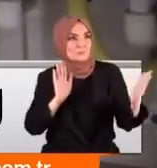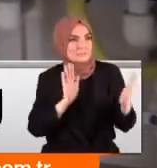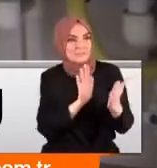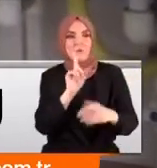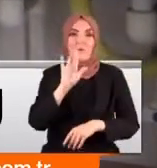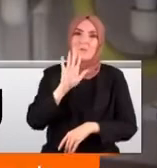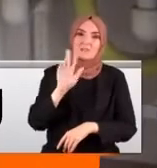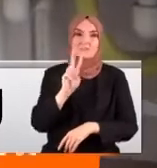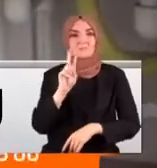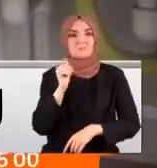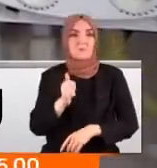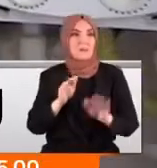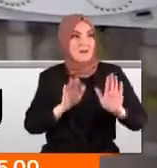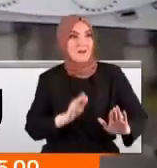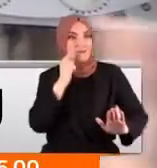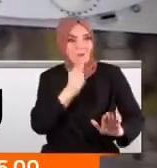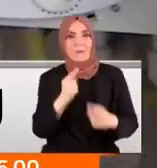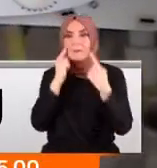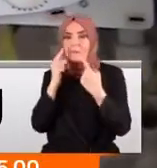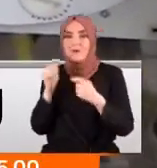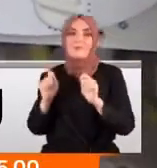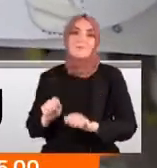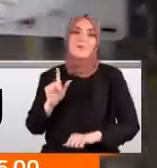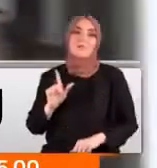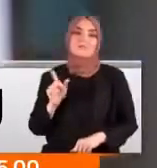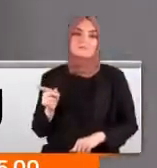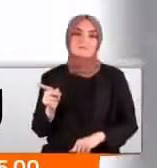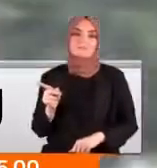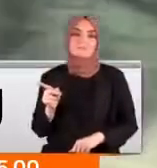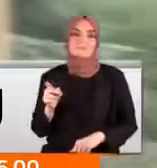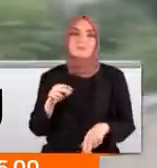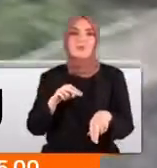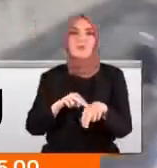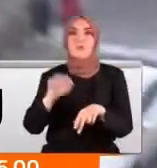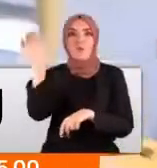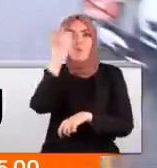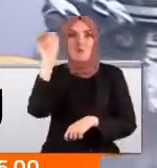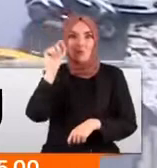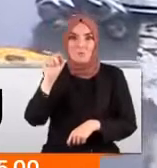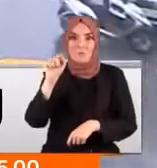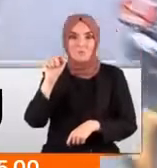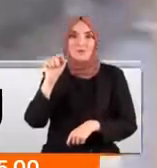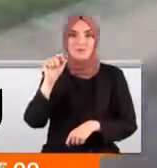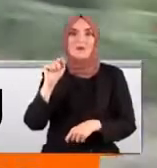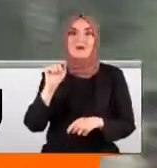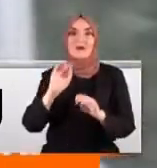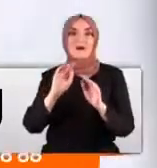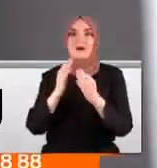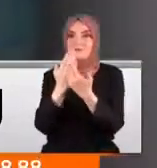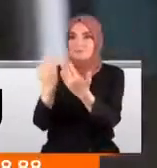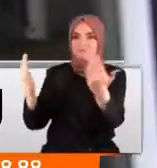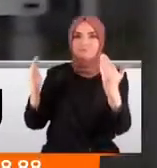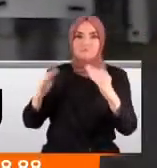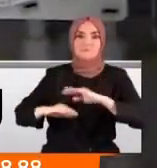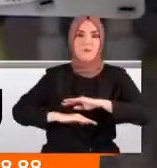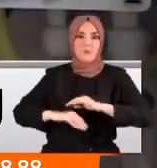ki performansı daha yüksek olsun. Kombi burada kapalı balkonda. Kapalı balkonda olmasının çok büyük bir artısı var. Açık balkonda olan kombilerde, dışarıda